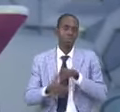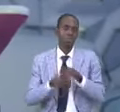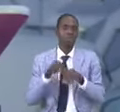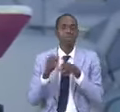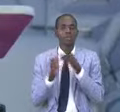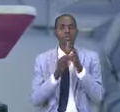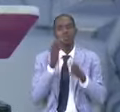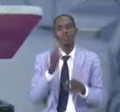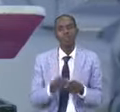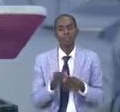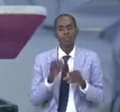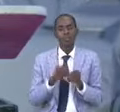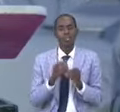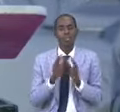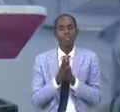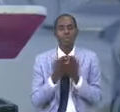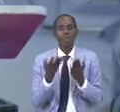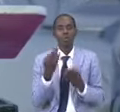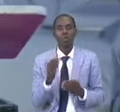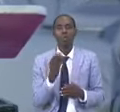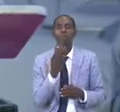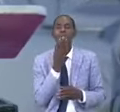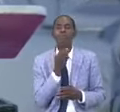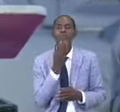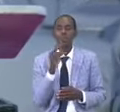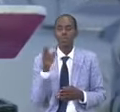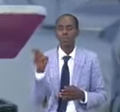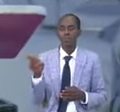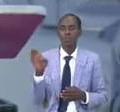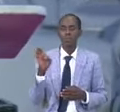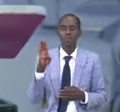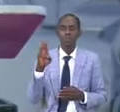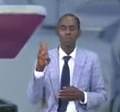en hébreu 10 27 35